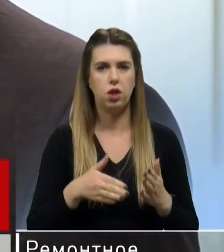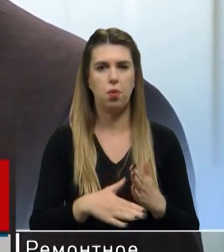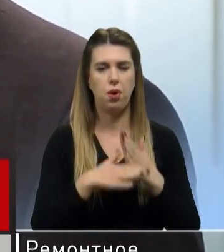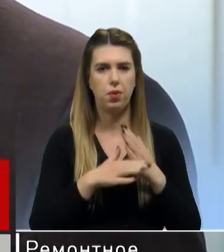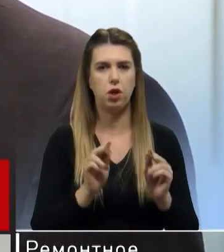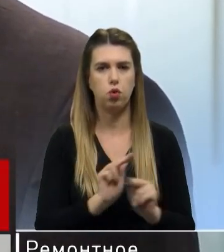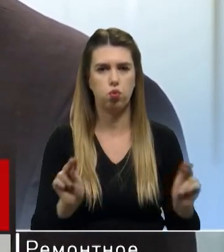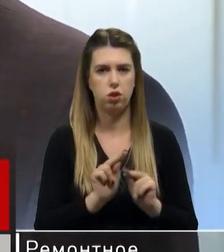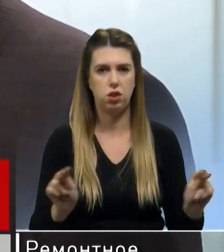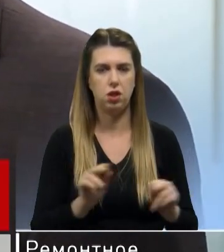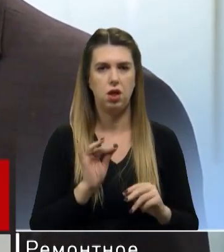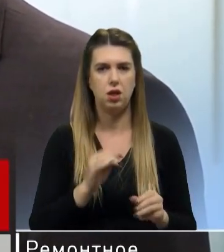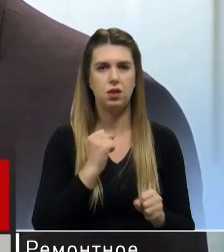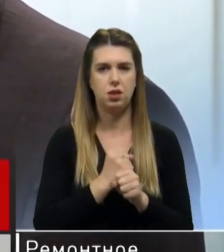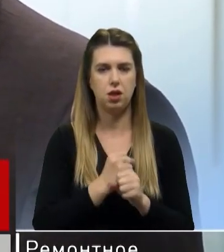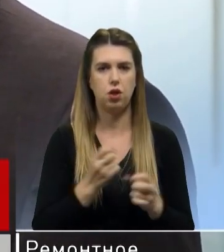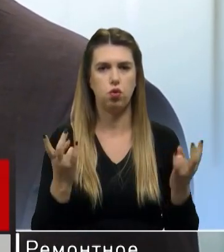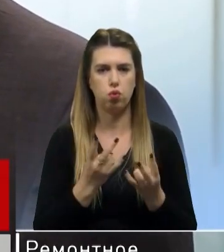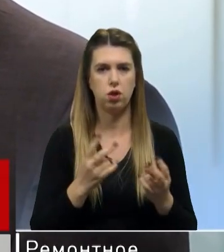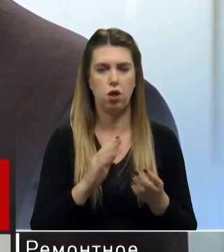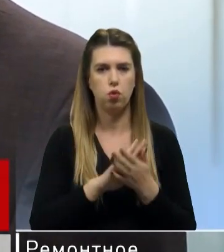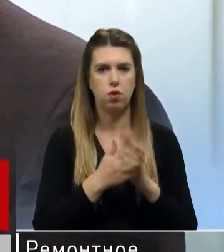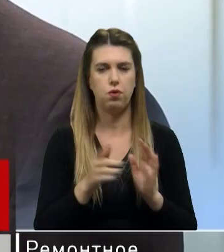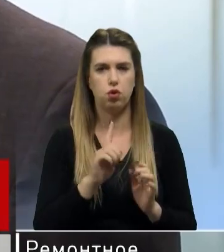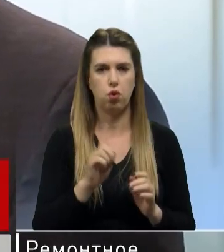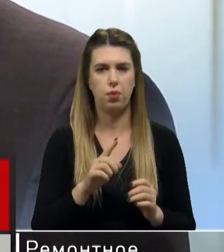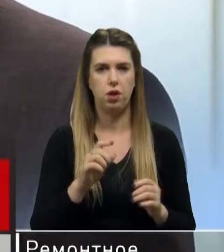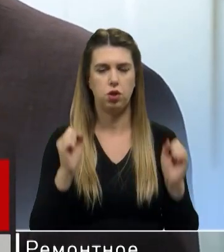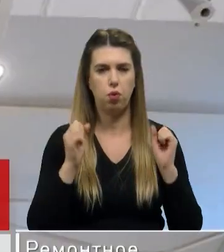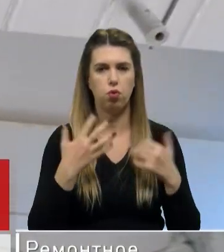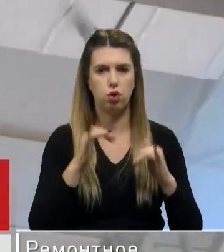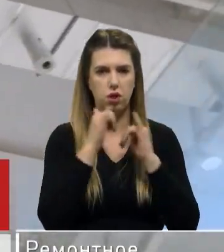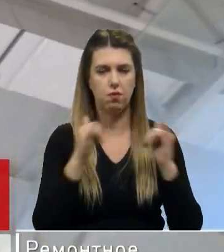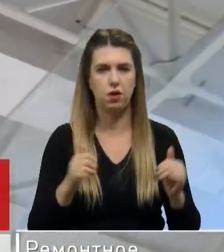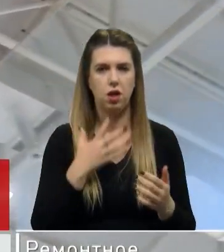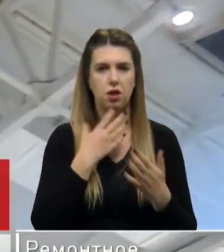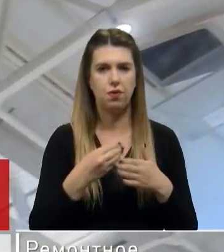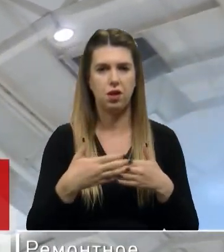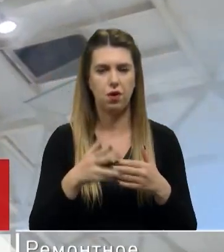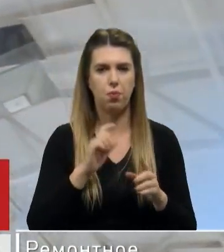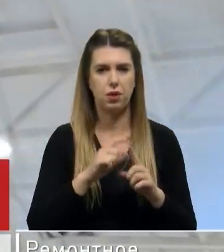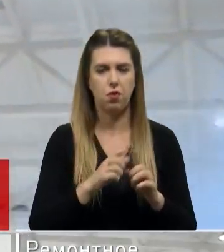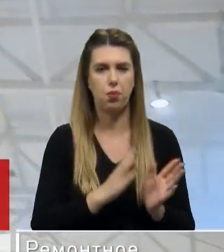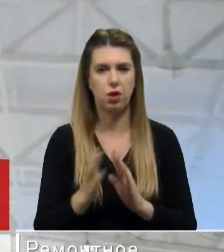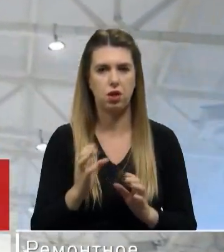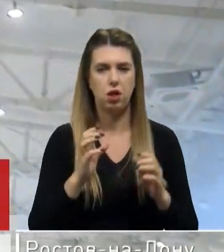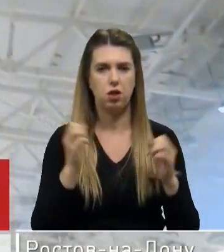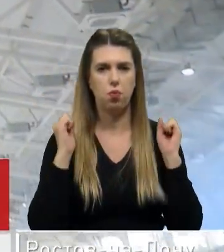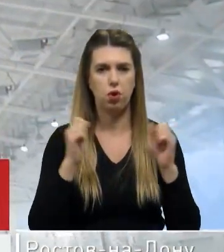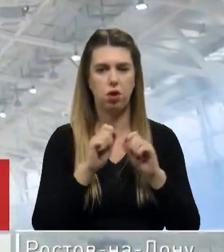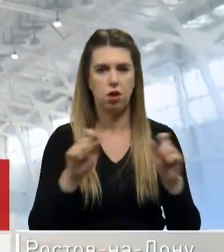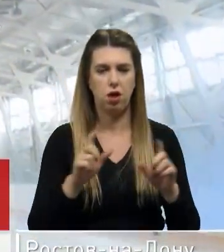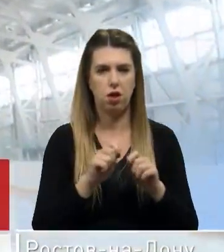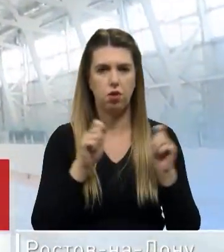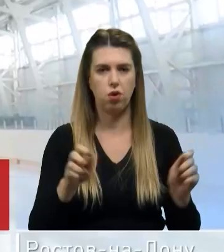помогать, обучать и создаст необходимые условия, чтобы здесь этот спорт тоже развивался. Свои двери, по словам подрядчиков, спорткомплекс откроет